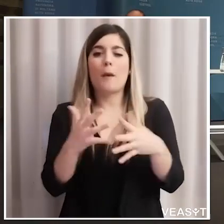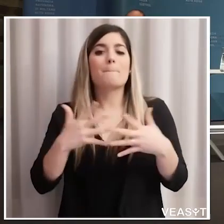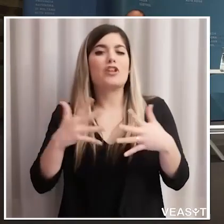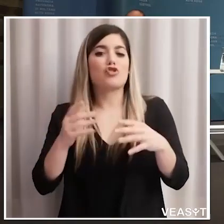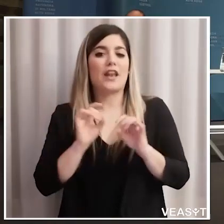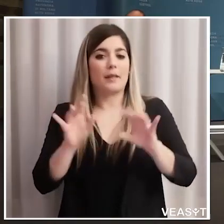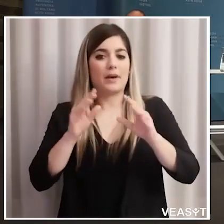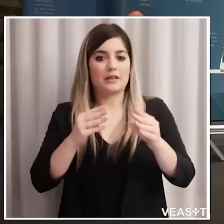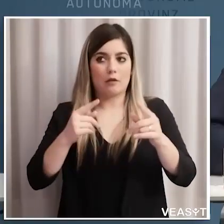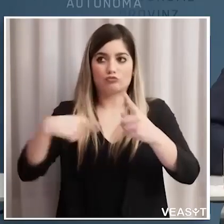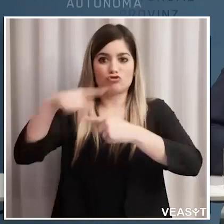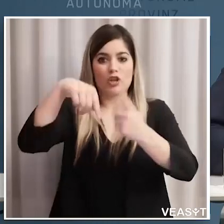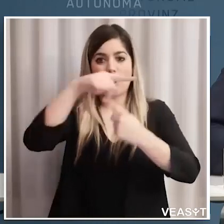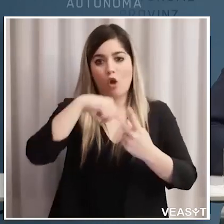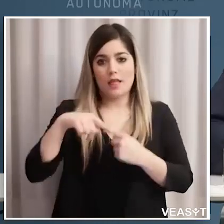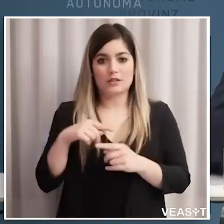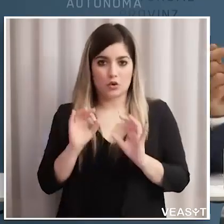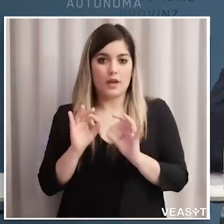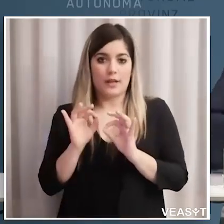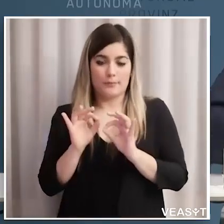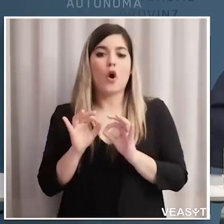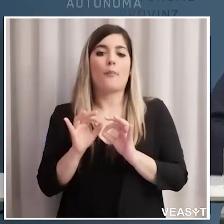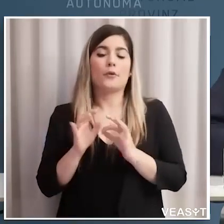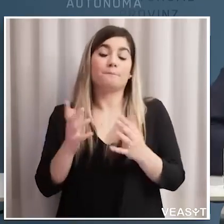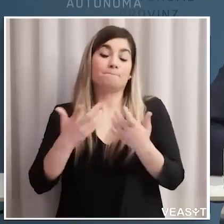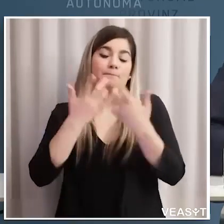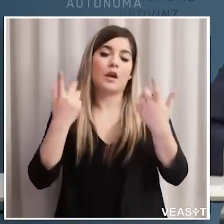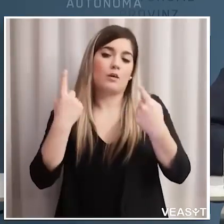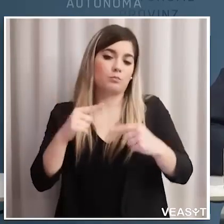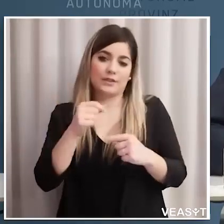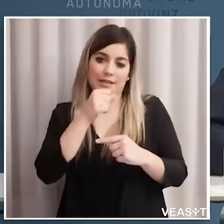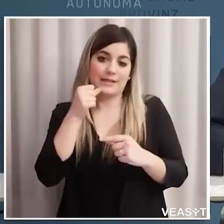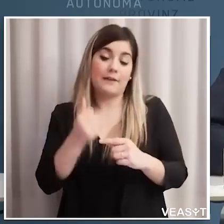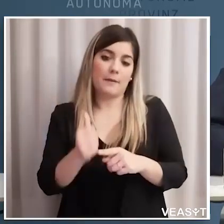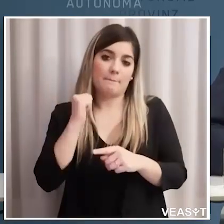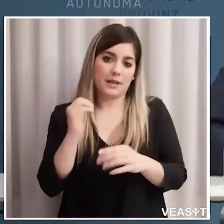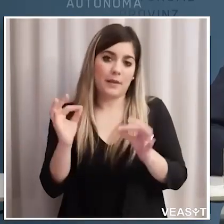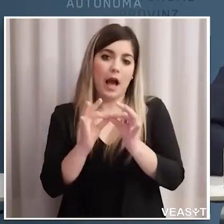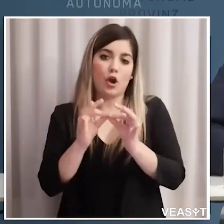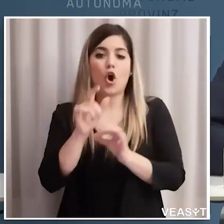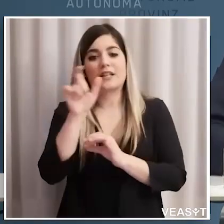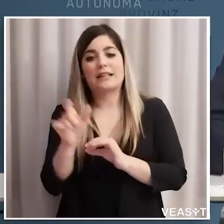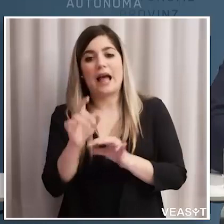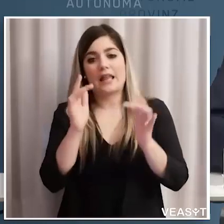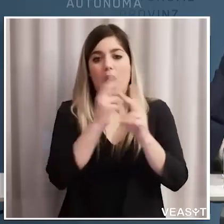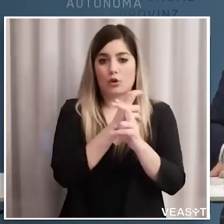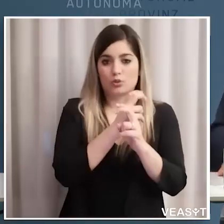all'interno dell'Euregio, ovviamente questo ha bisogno di un accordo tra Italia e l'Austria in tal senso.